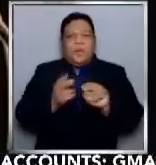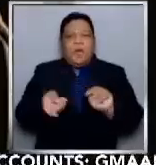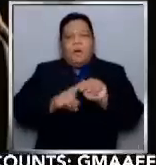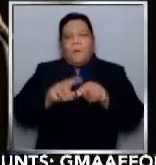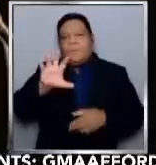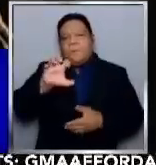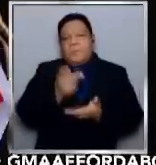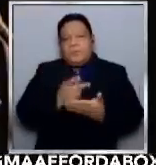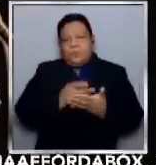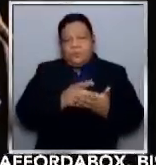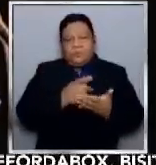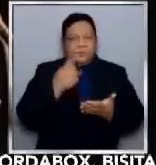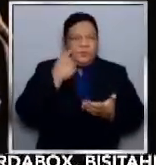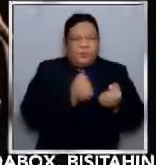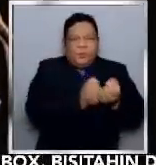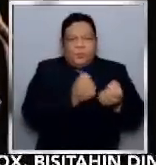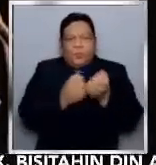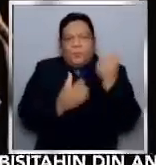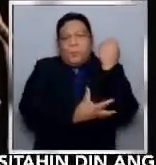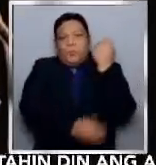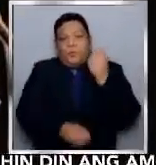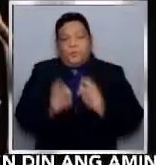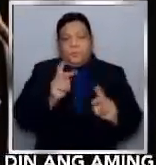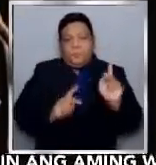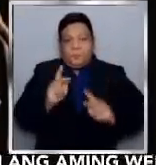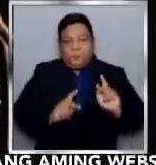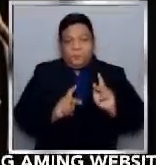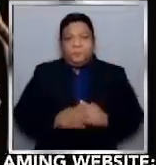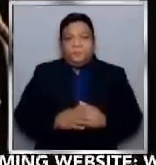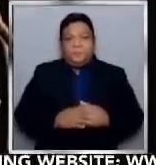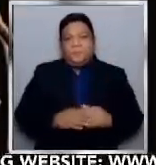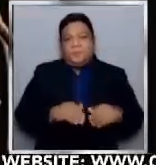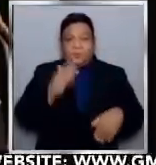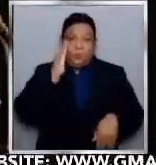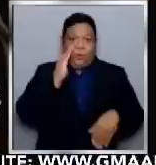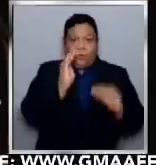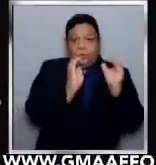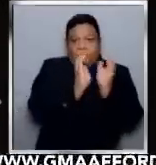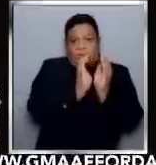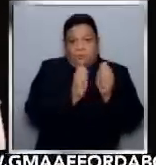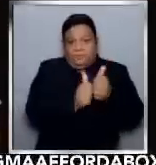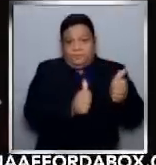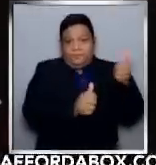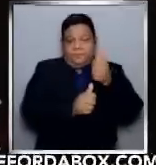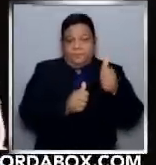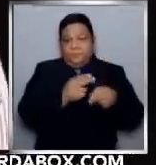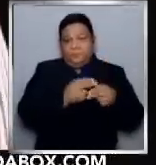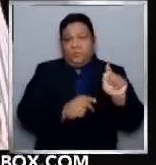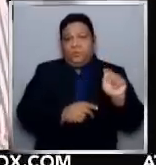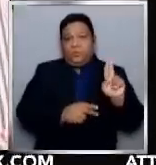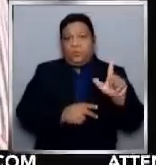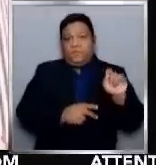Social Welfare Secretary Erwin Tulfo sa panayam sa Super Radio DZBB, idedeposito raw ang ayuda sa cash cards na hawak na ng 6 na